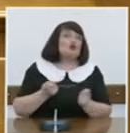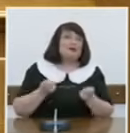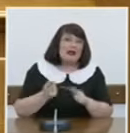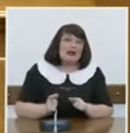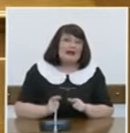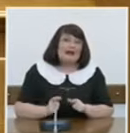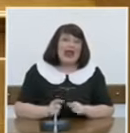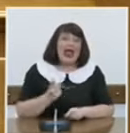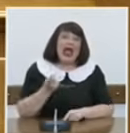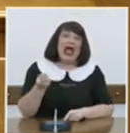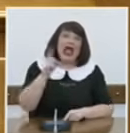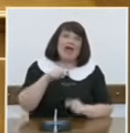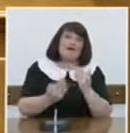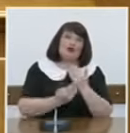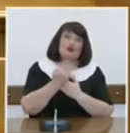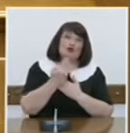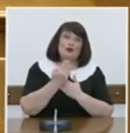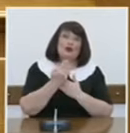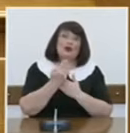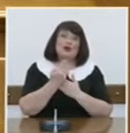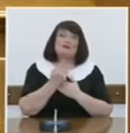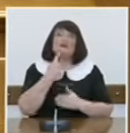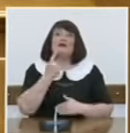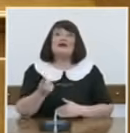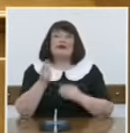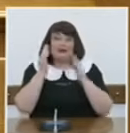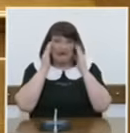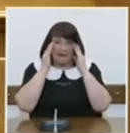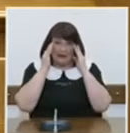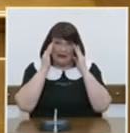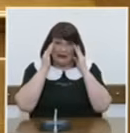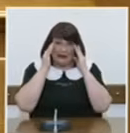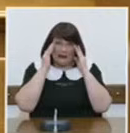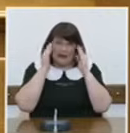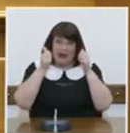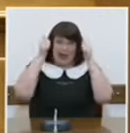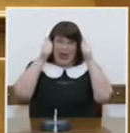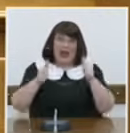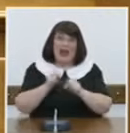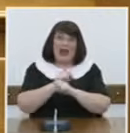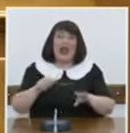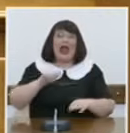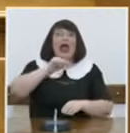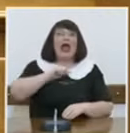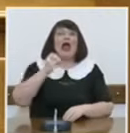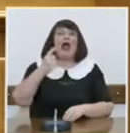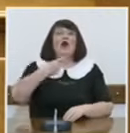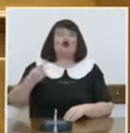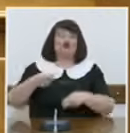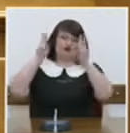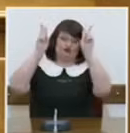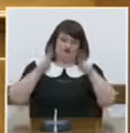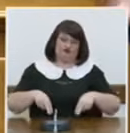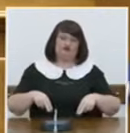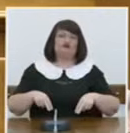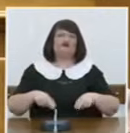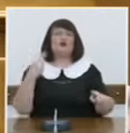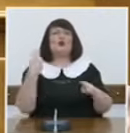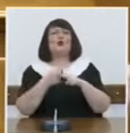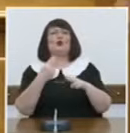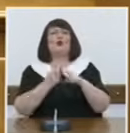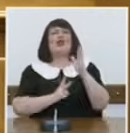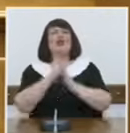πρωί, ανακήρυξη, όχι οριοθέτηση, δεν μπορούμε να κάνουμε, ανακήρυξη της ελληνικής ΑΟΣ. Προκήρυξη και ανακήρυξη 12 ναυτικών